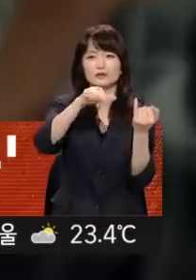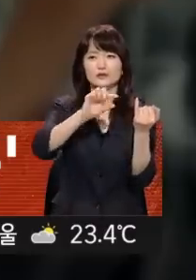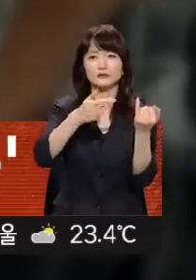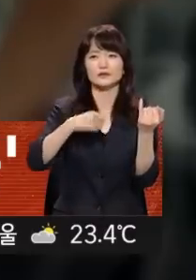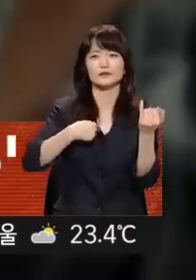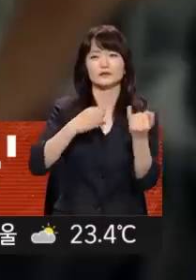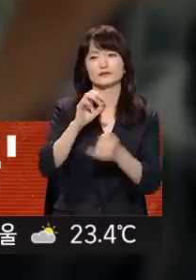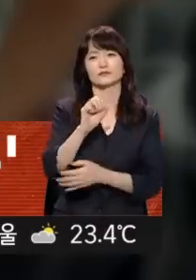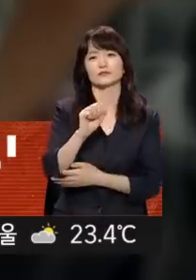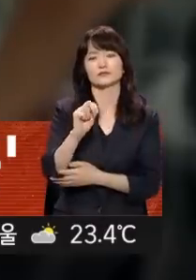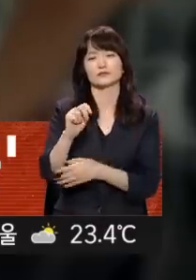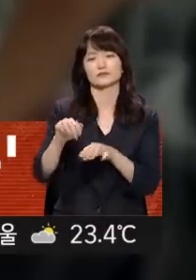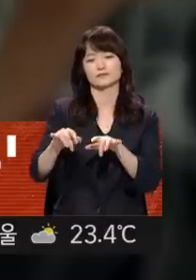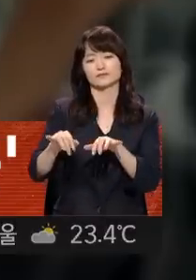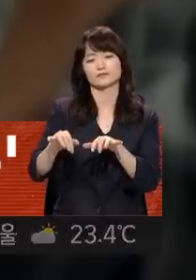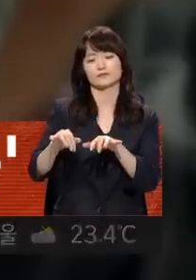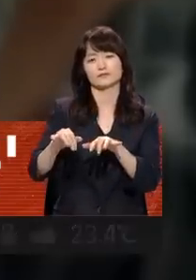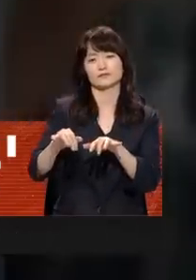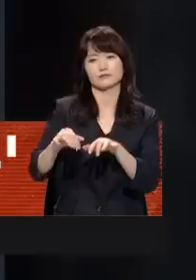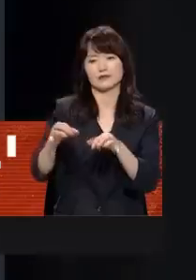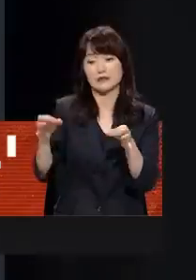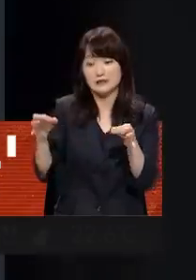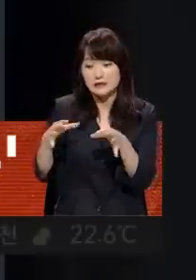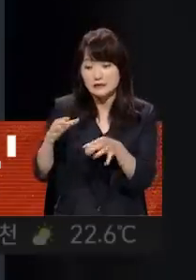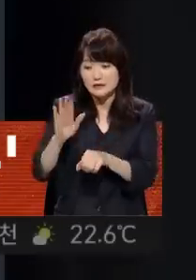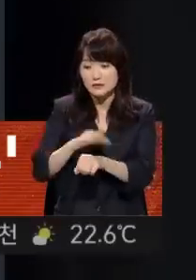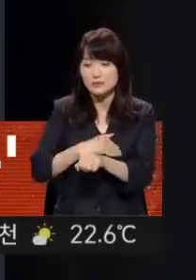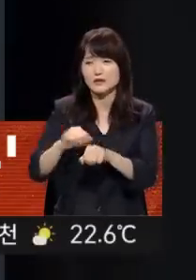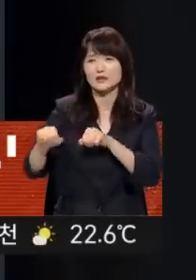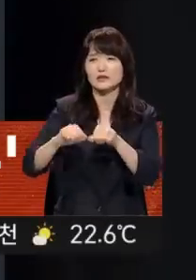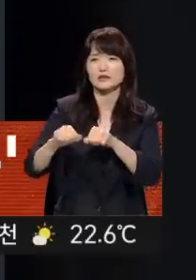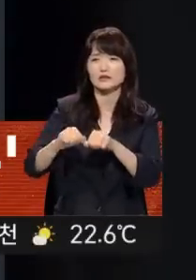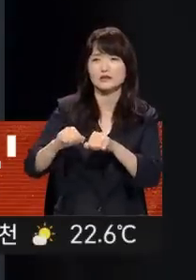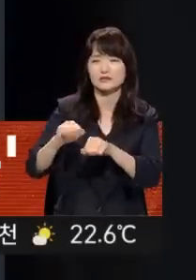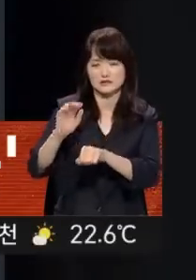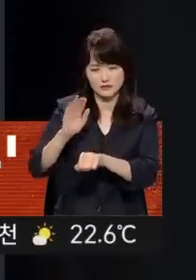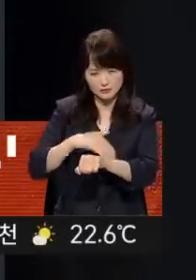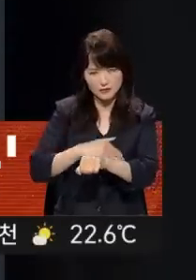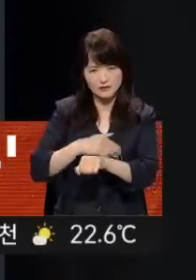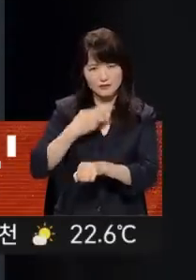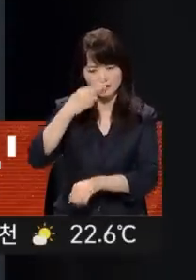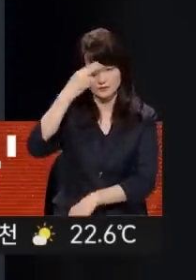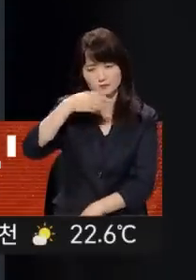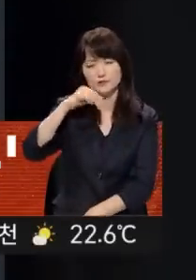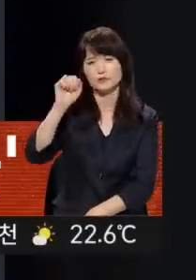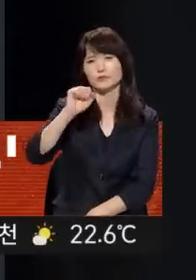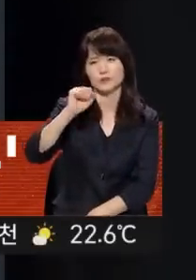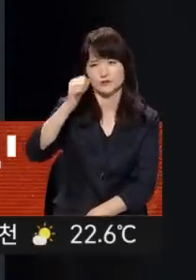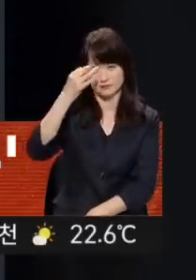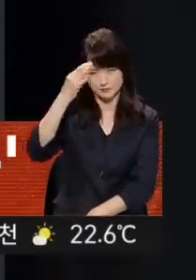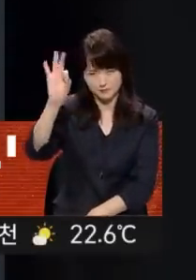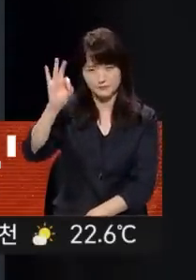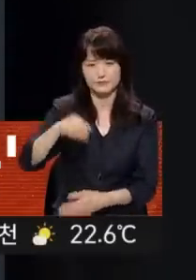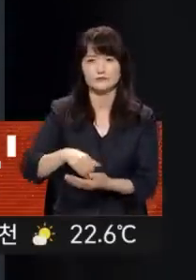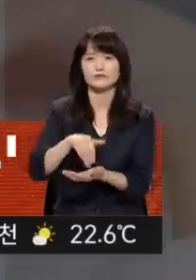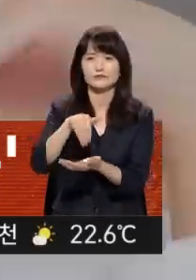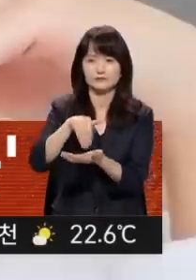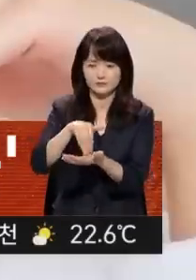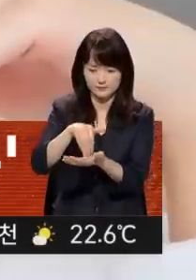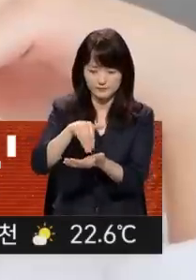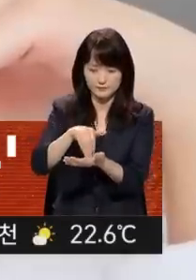sns에 잠시 안일한 판단으로 절대 하지 말아야 할 큰 잘못을 했다 라면서 음주 사실 시인을 했습니다 그러면서 반성하고